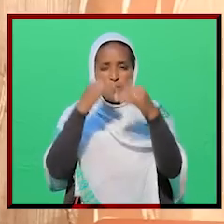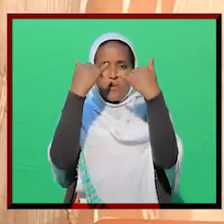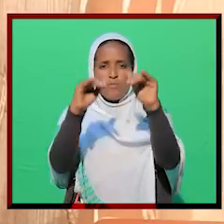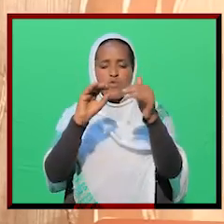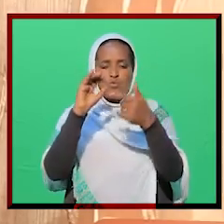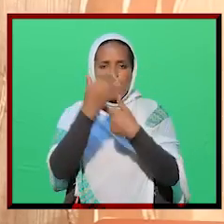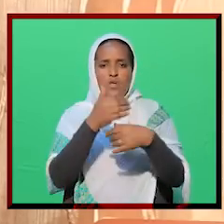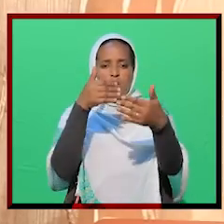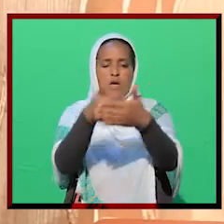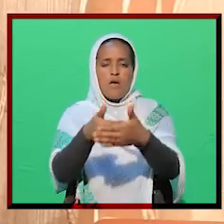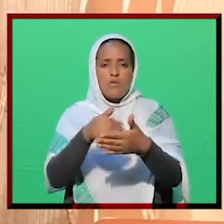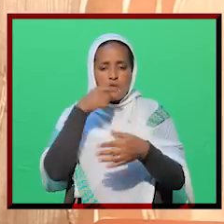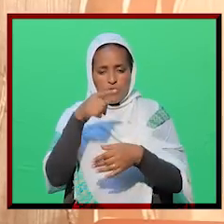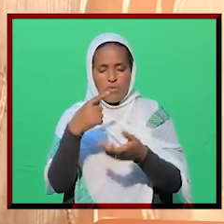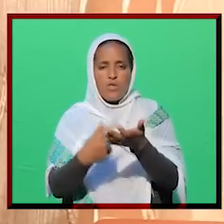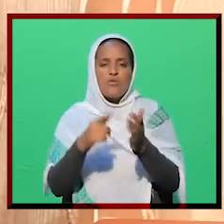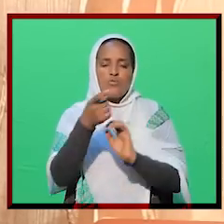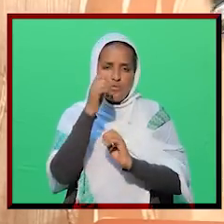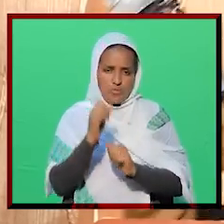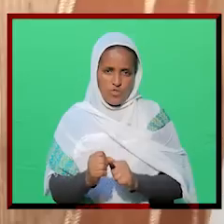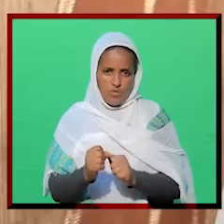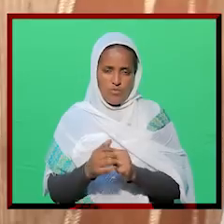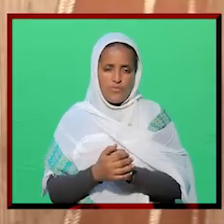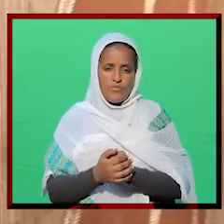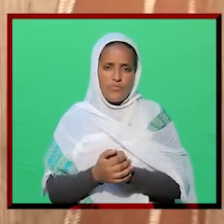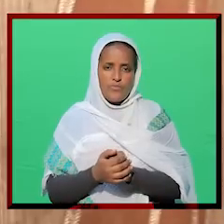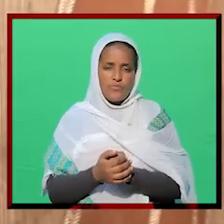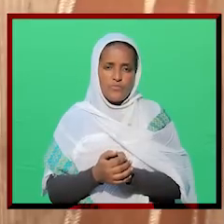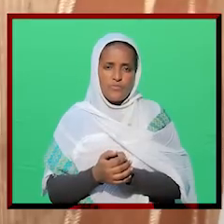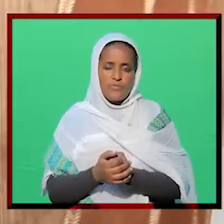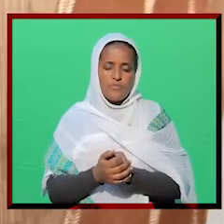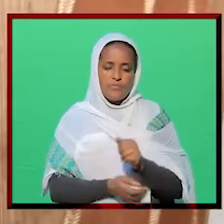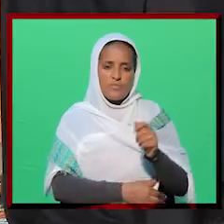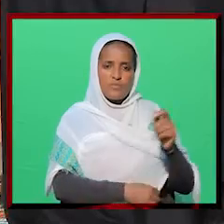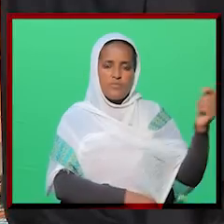በሚመጥን ሁኔታ እናቅርበው ከተባለ ይሄ ነው ሊሆን የሚችለው።